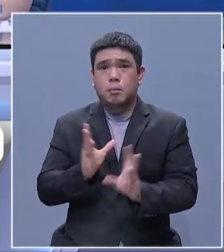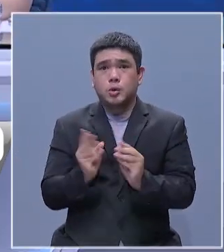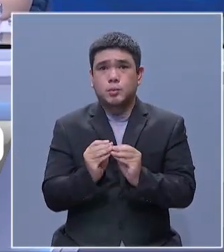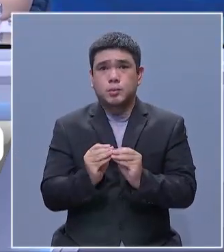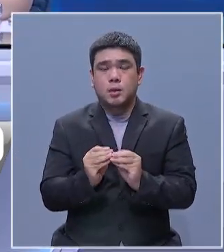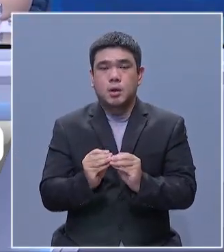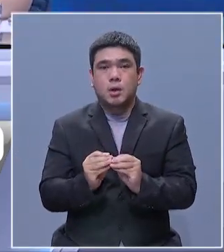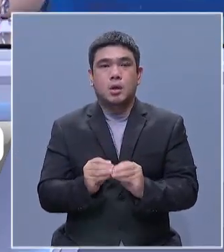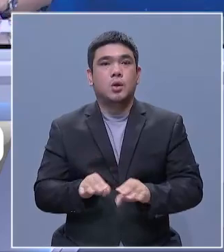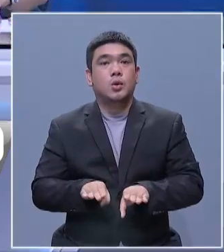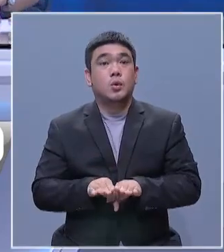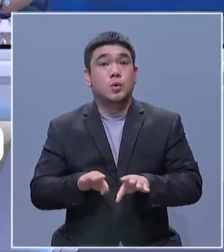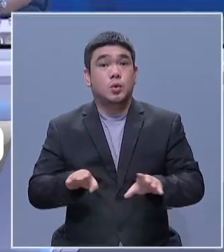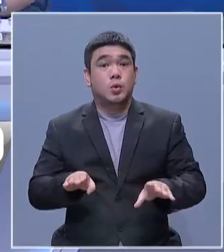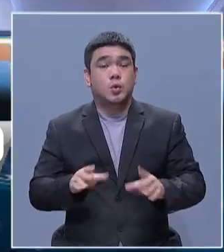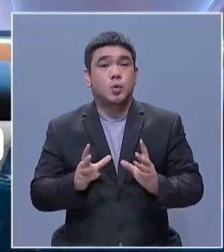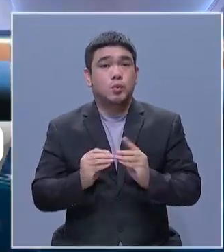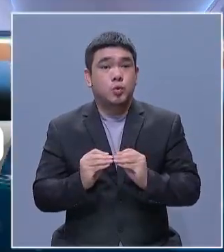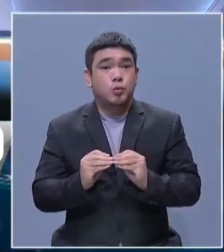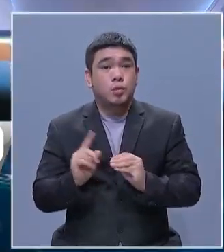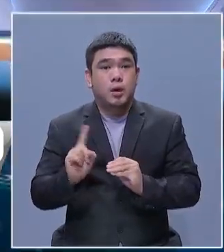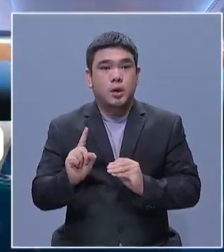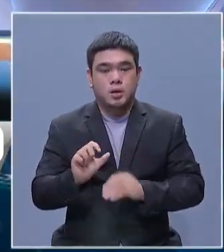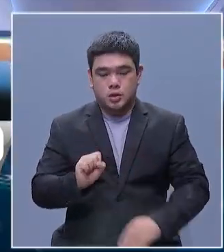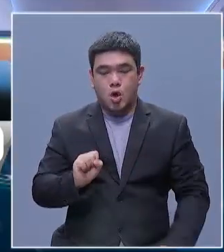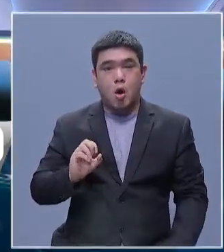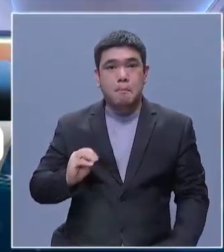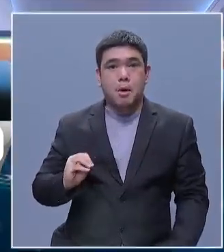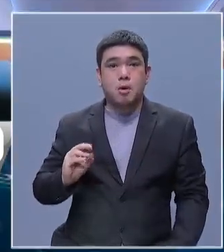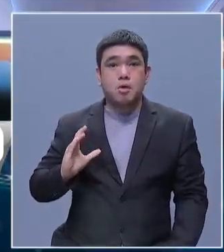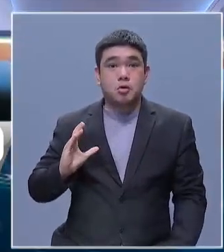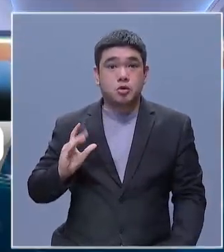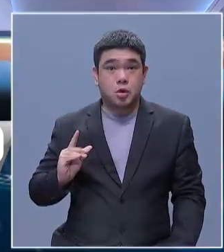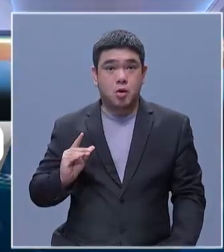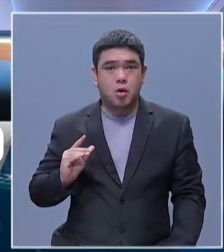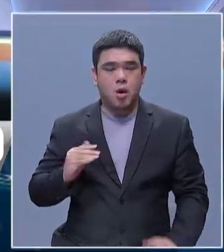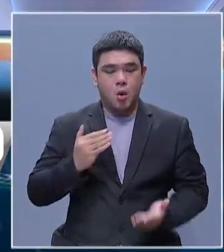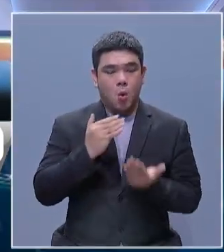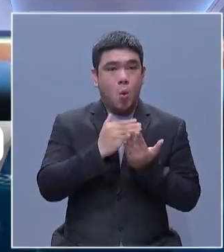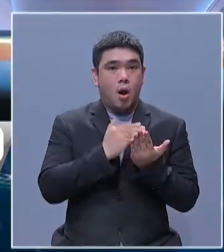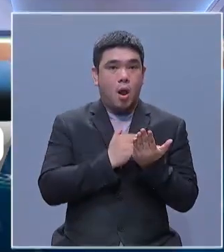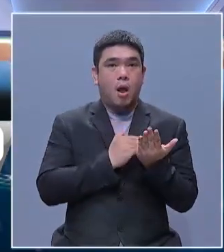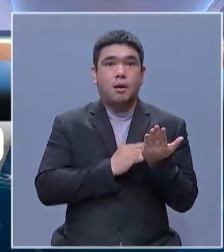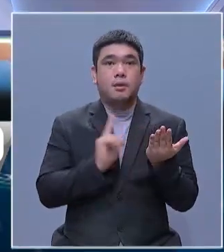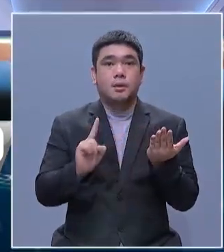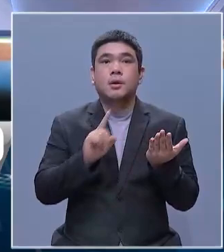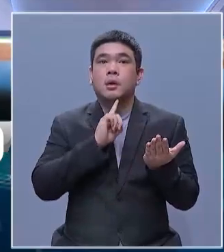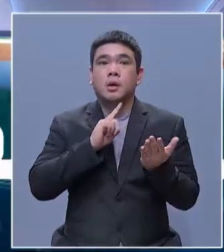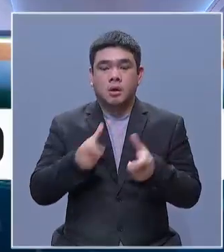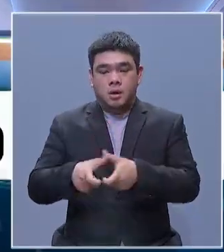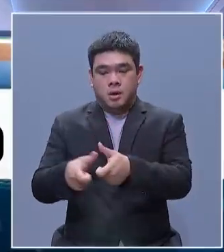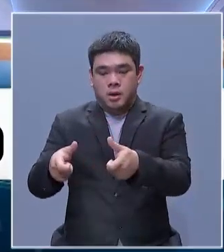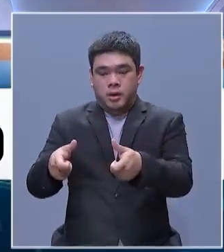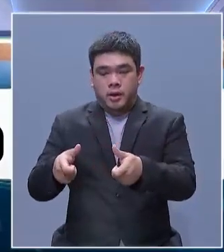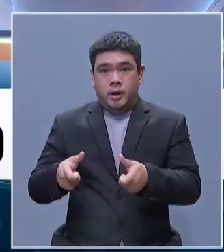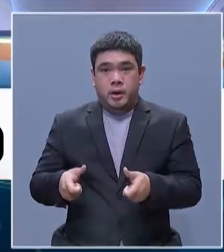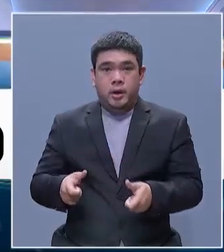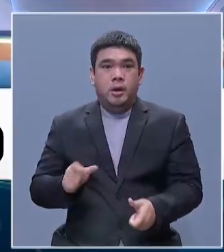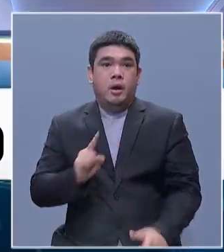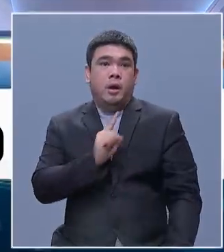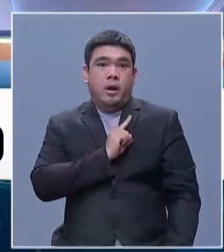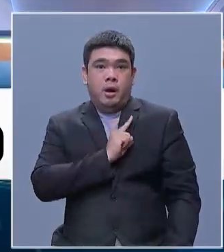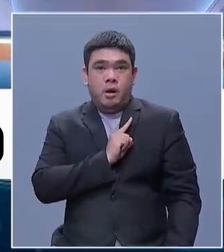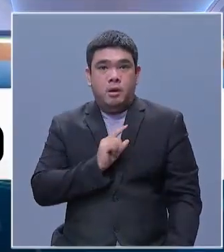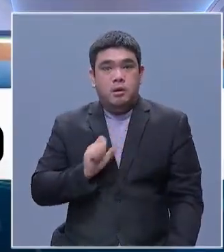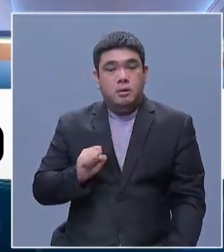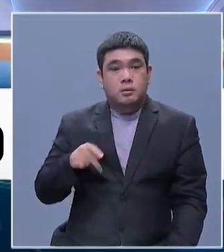ความมั่นคงแห่งชาติประชุมสมช.วาระสำคัญก็น่าจะเป็นการรับรายงานภารกิจจากท